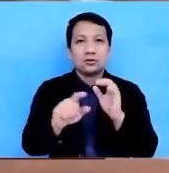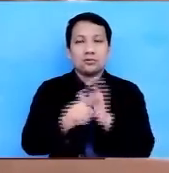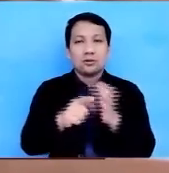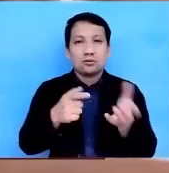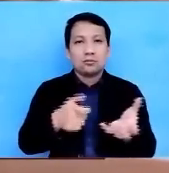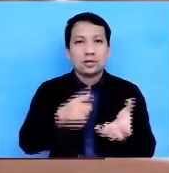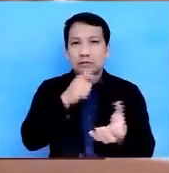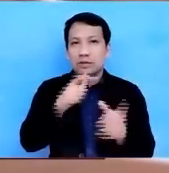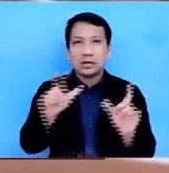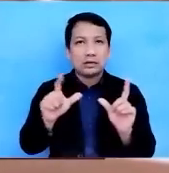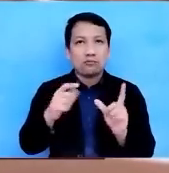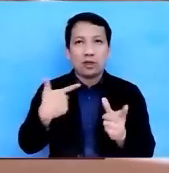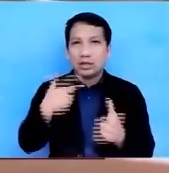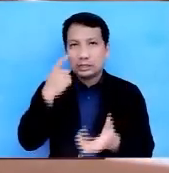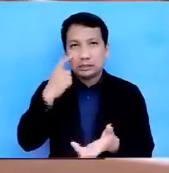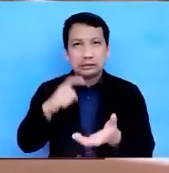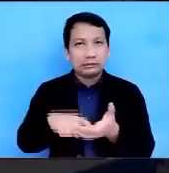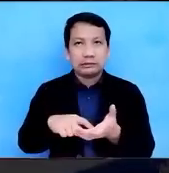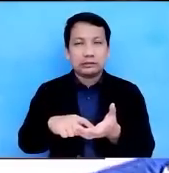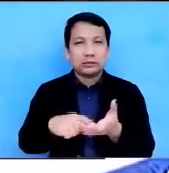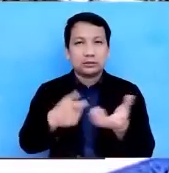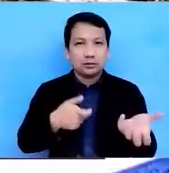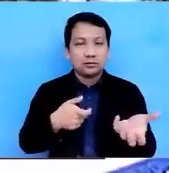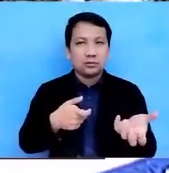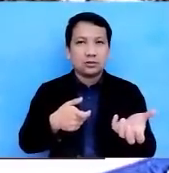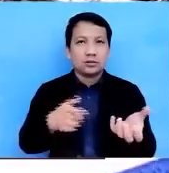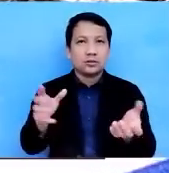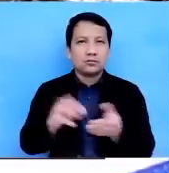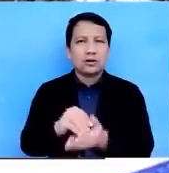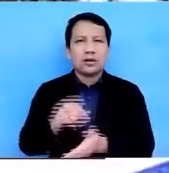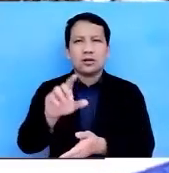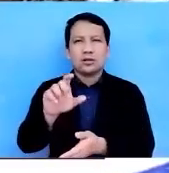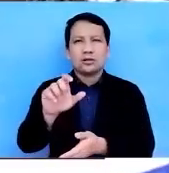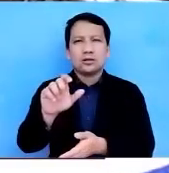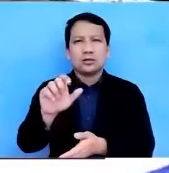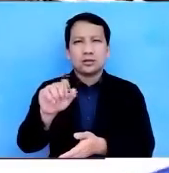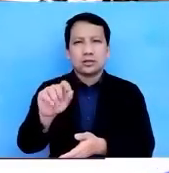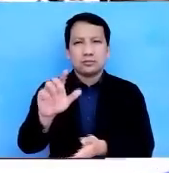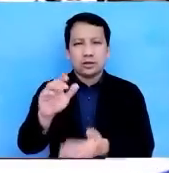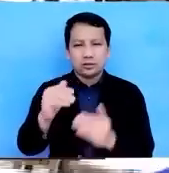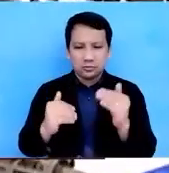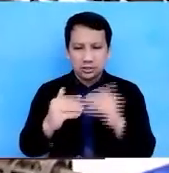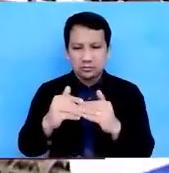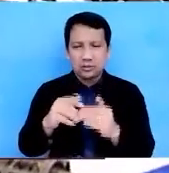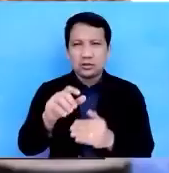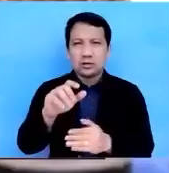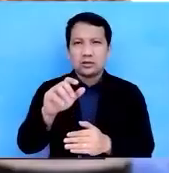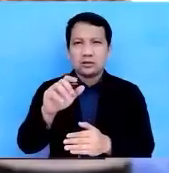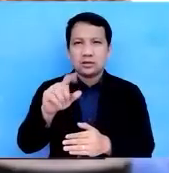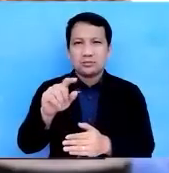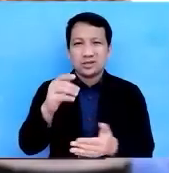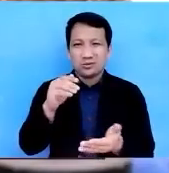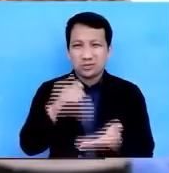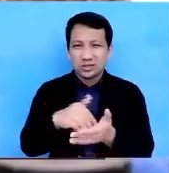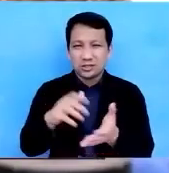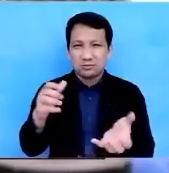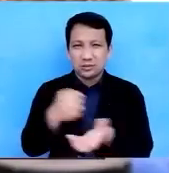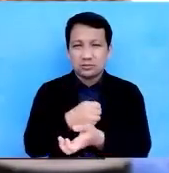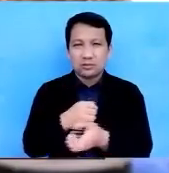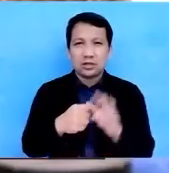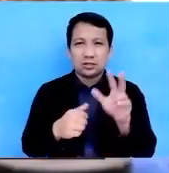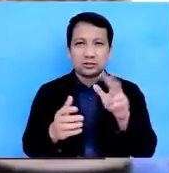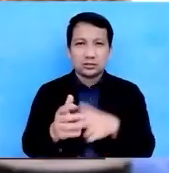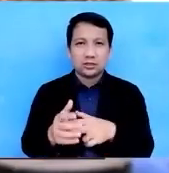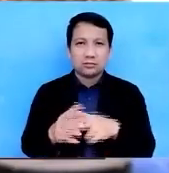hindi rehistradong armas. Ngayong taon lang, halos 11,000 armas na ang kanilang nakumpiska sa buong bansa, habang higit 3,000 ang